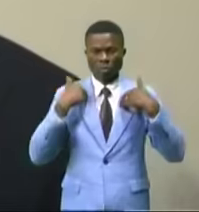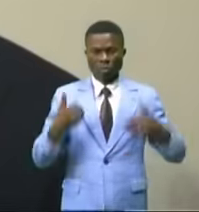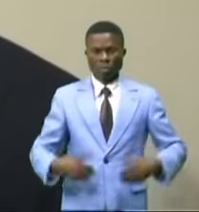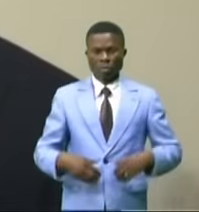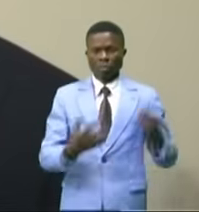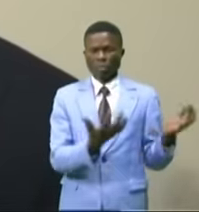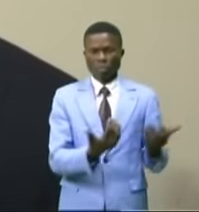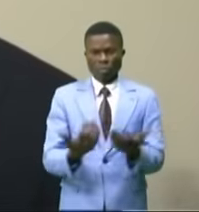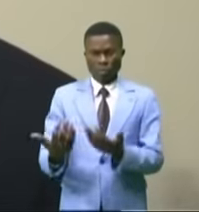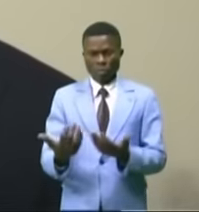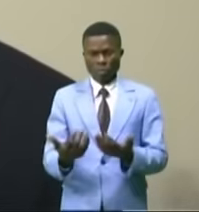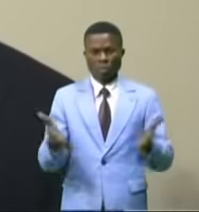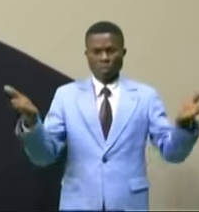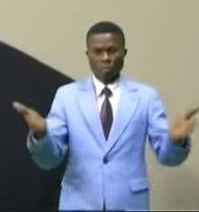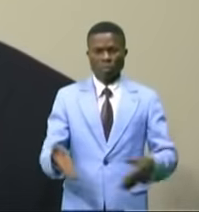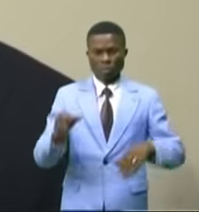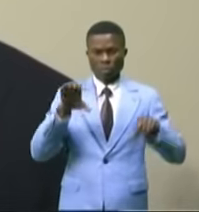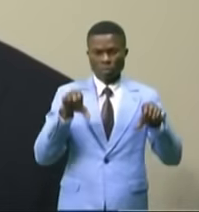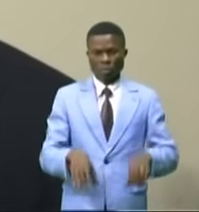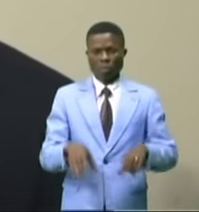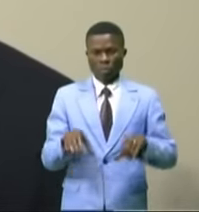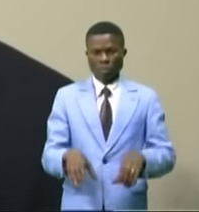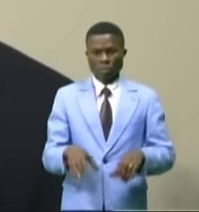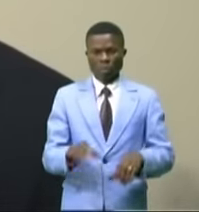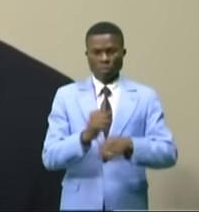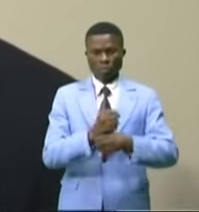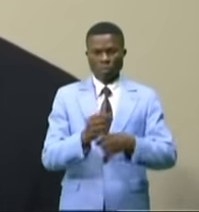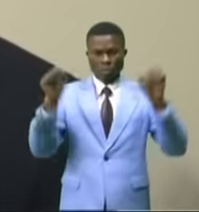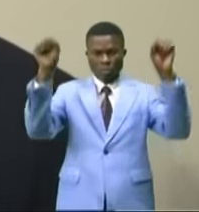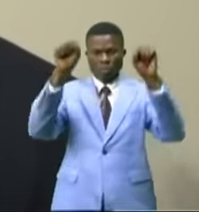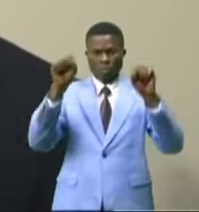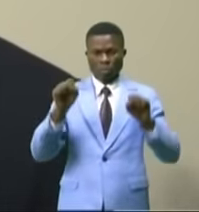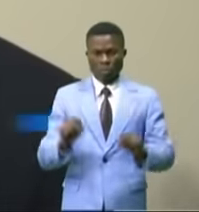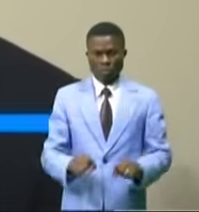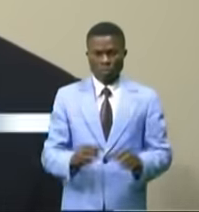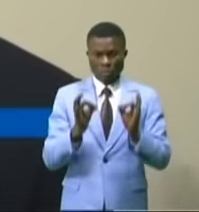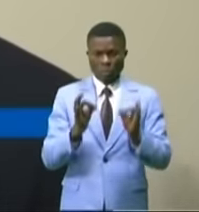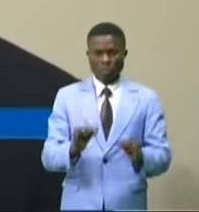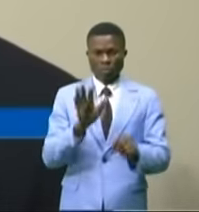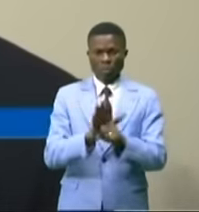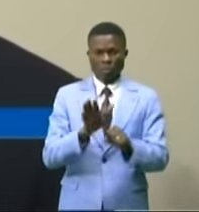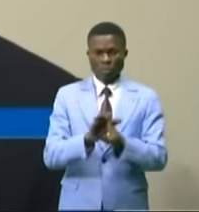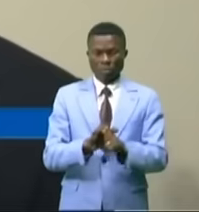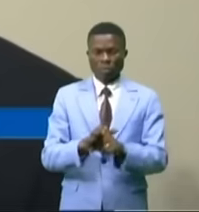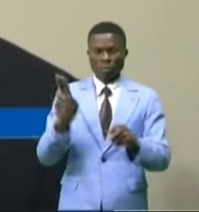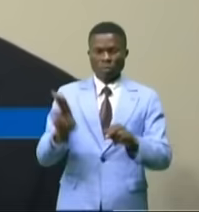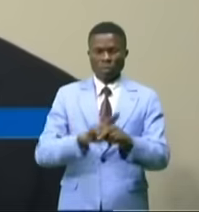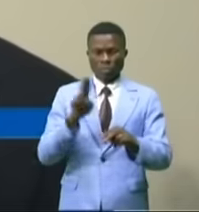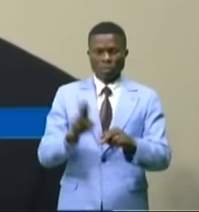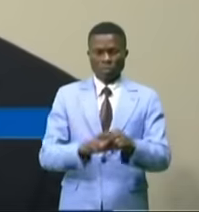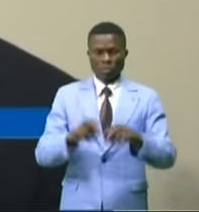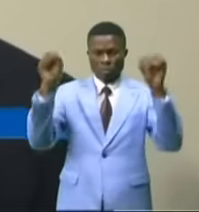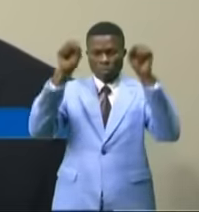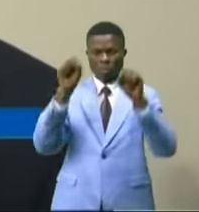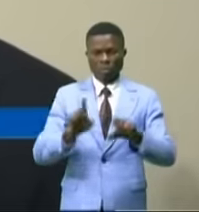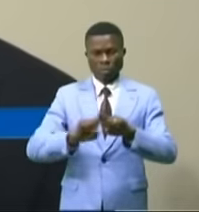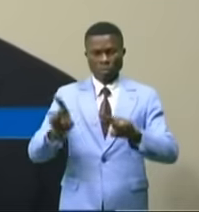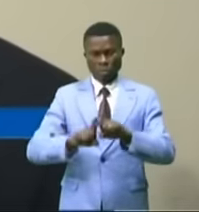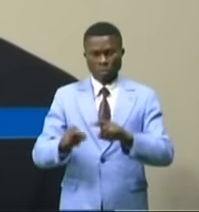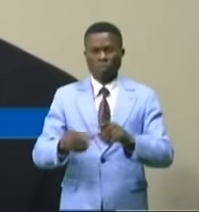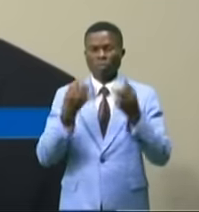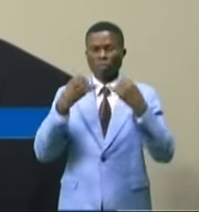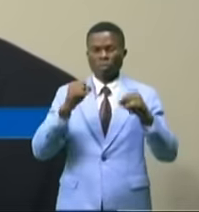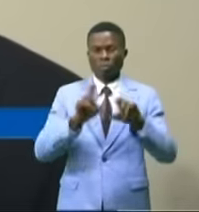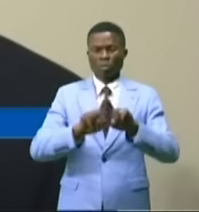numérique existants en RDC. De mettre en place un système, mais avec différentes applications, différents systèmes, différentes bases de données, un